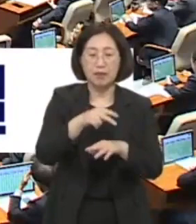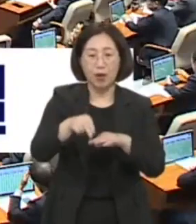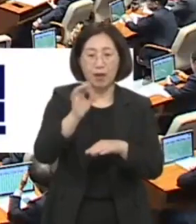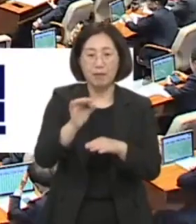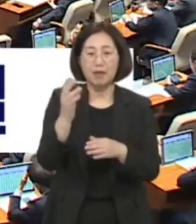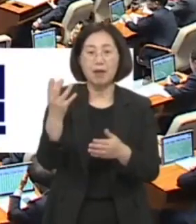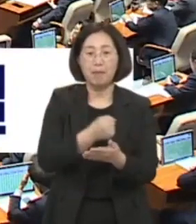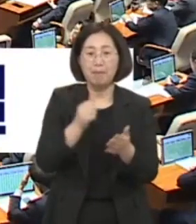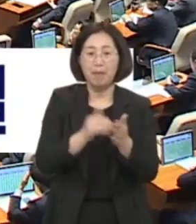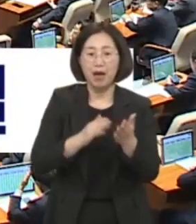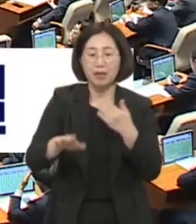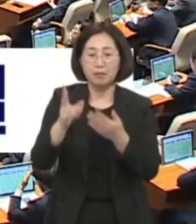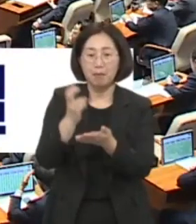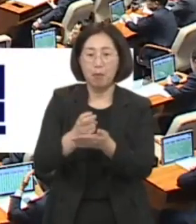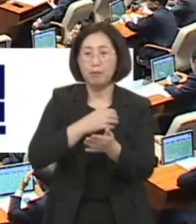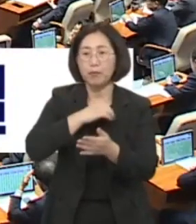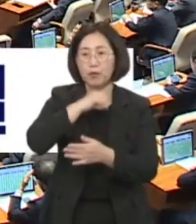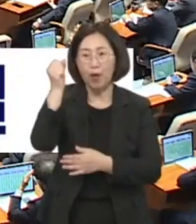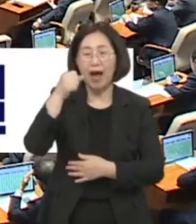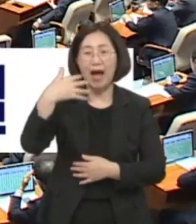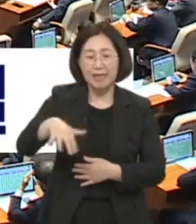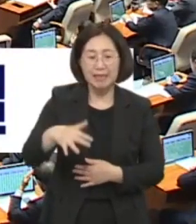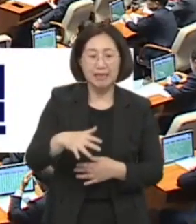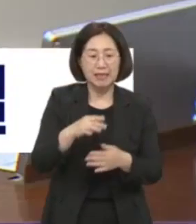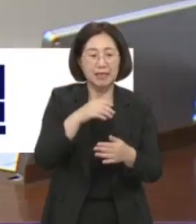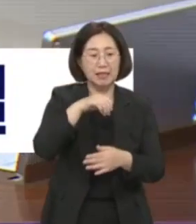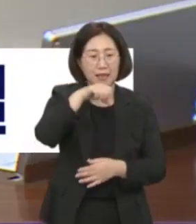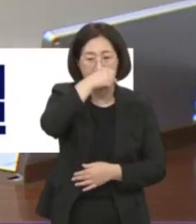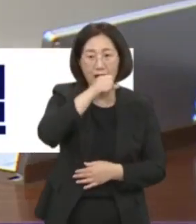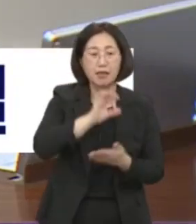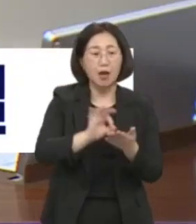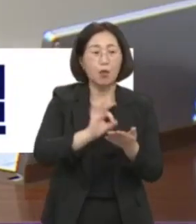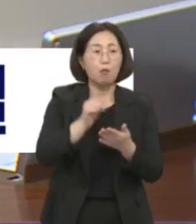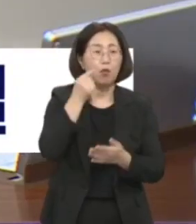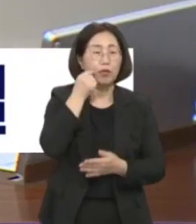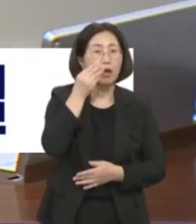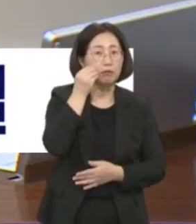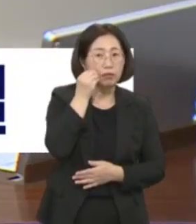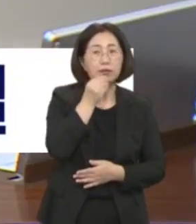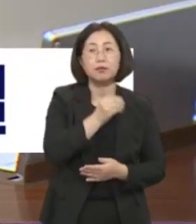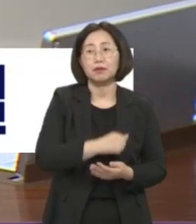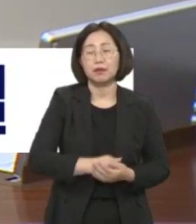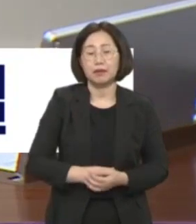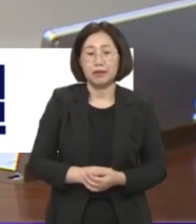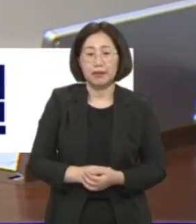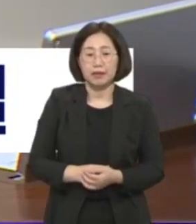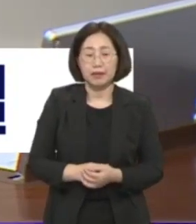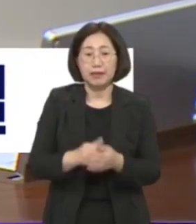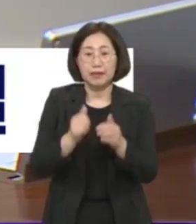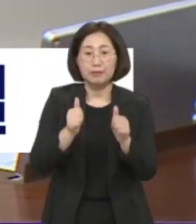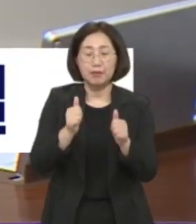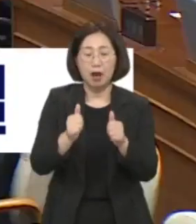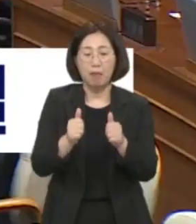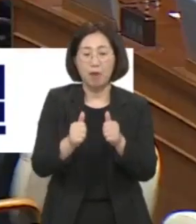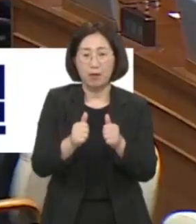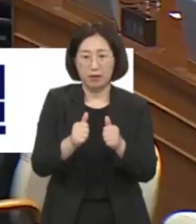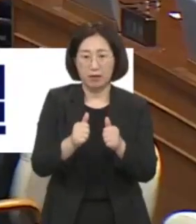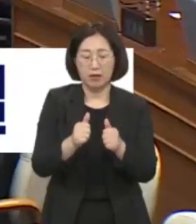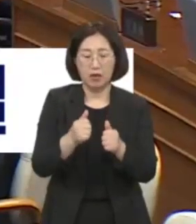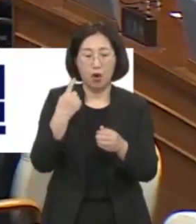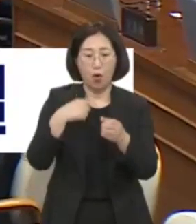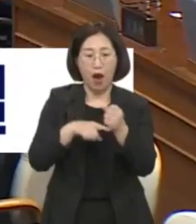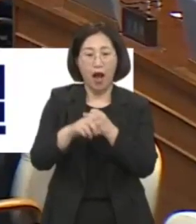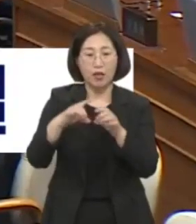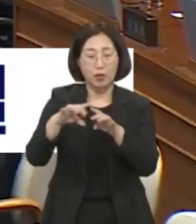규칙안이 통과하지 못해 예산이 한 푼도 집행되지 못하고 있습니다 우주항공청 설치법안을 심사하는 국회 과방위